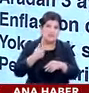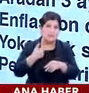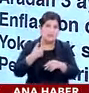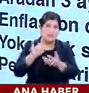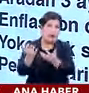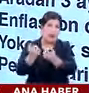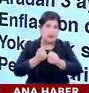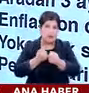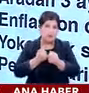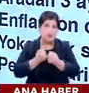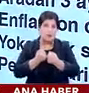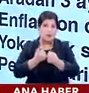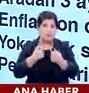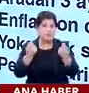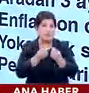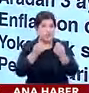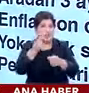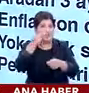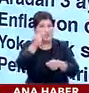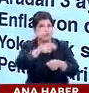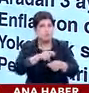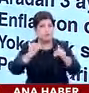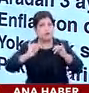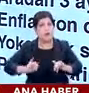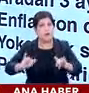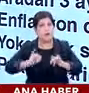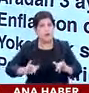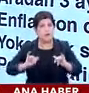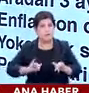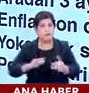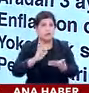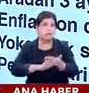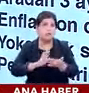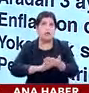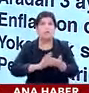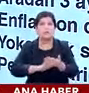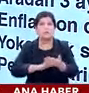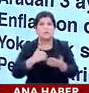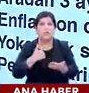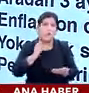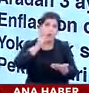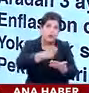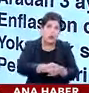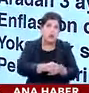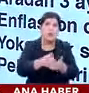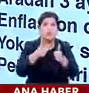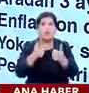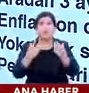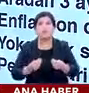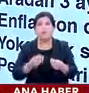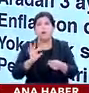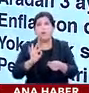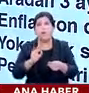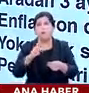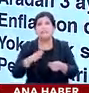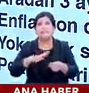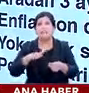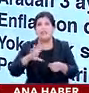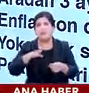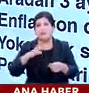o krediyle bir şekilde çalışanın rahat rahat söz konusu tazminatını ödeyebileyim böyle bir talep var şimdi